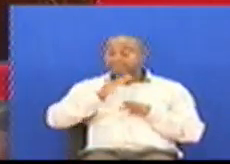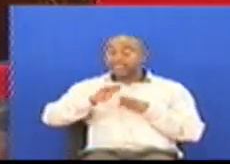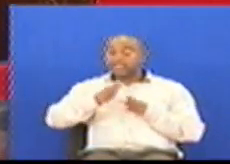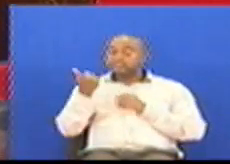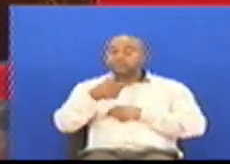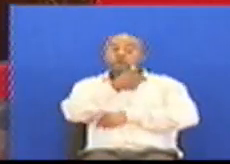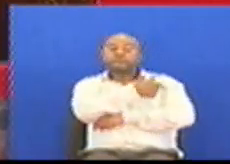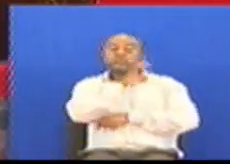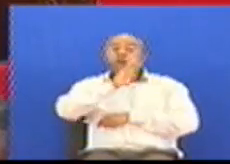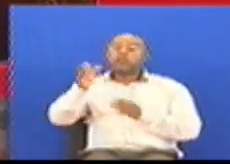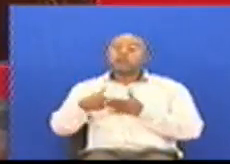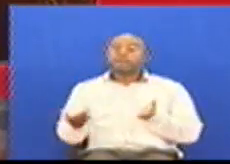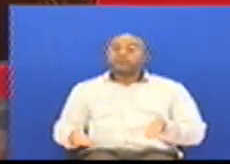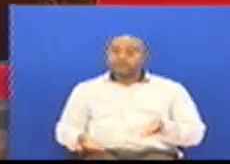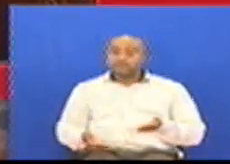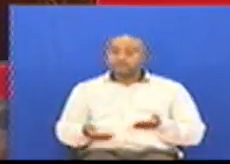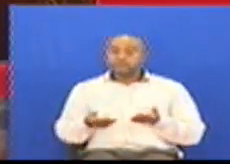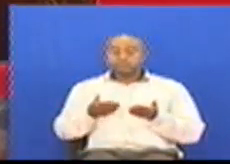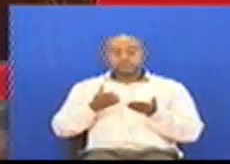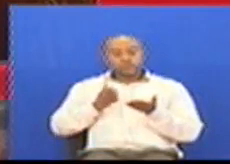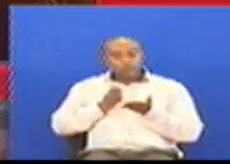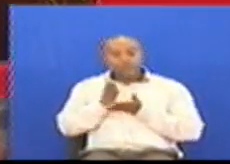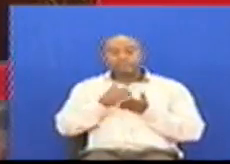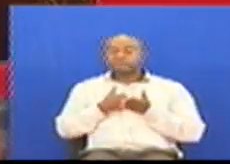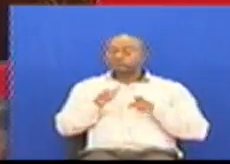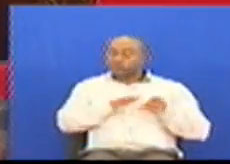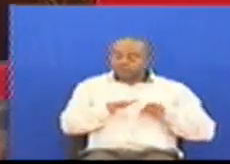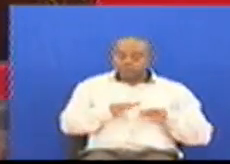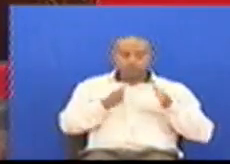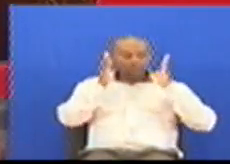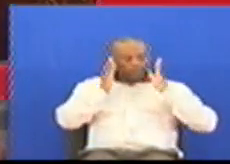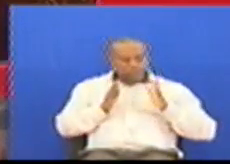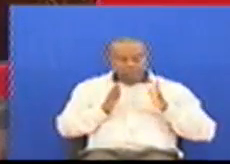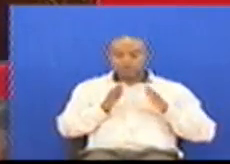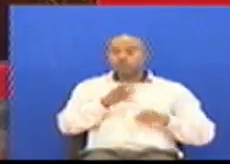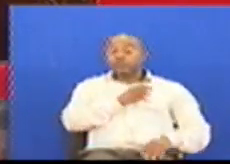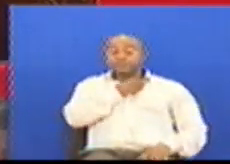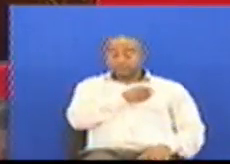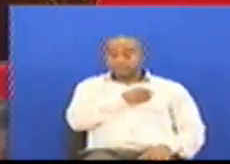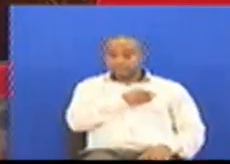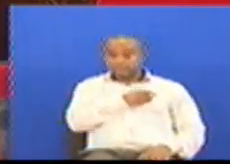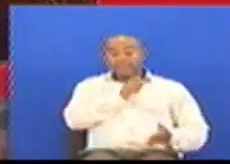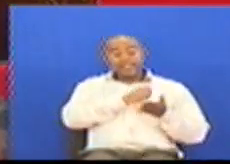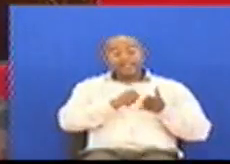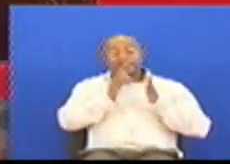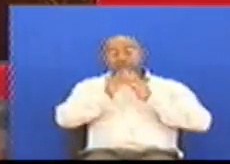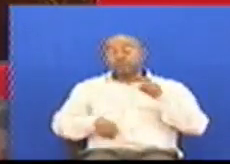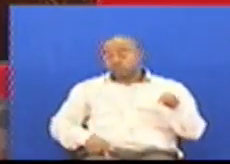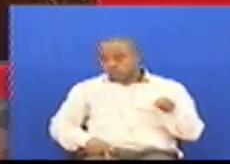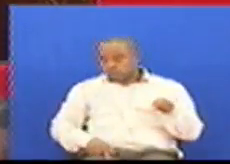wilaya, lakini kupitia kumkera Mheshimiwa Suleiman Jafu pamoja na katibu mkuu wake ambaye sasa hivi amehamishiwa wizara ya